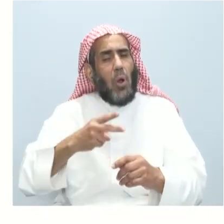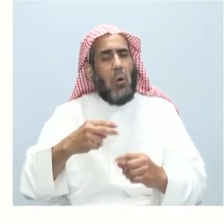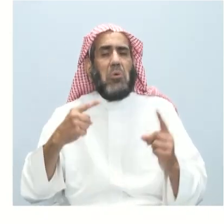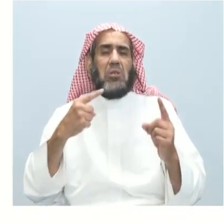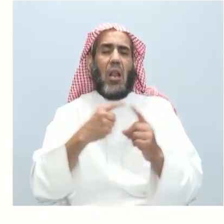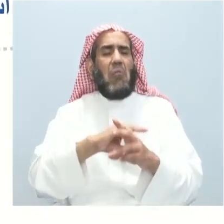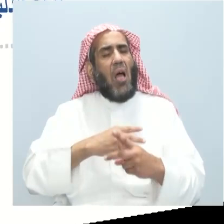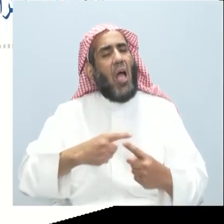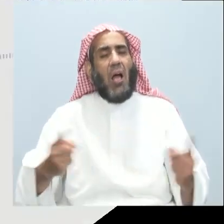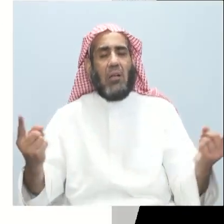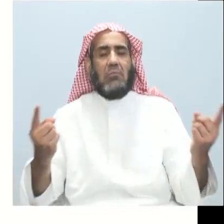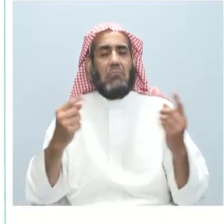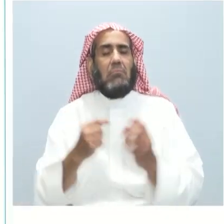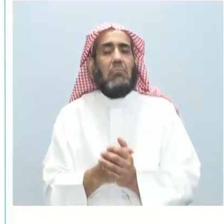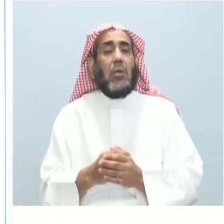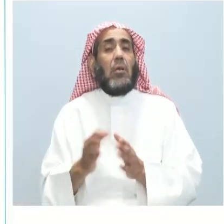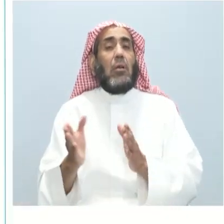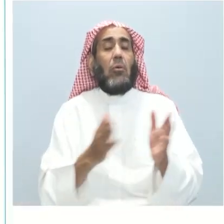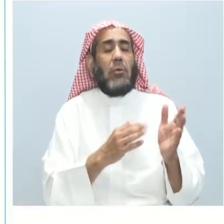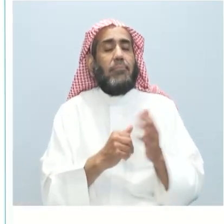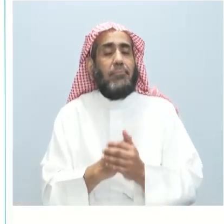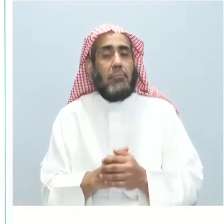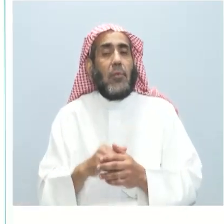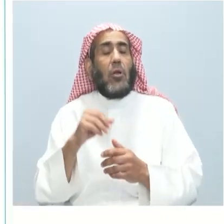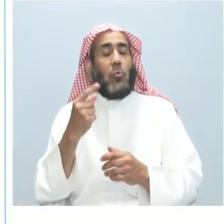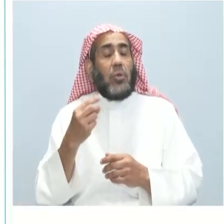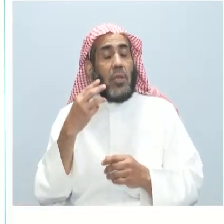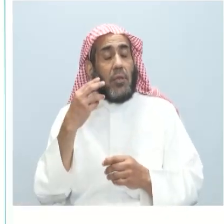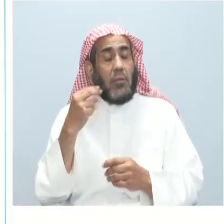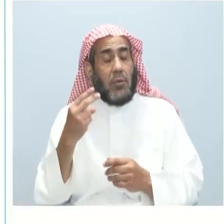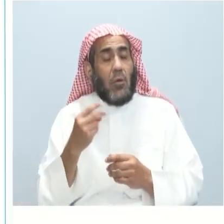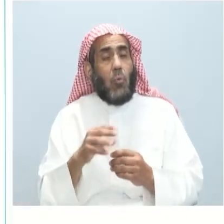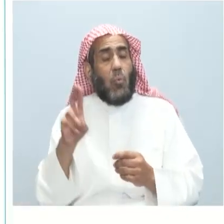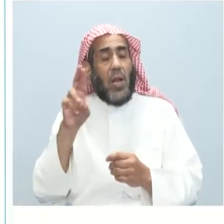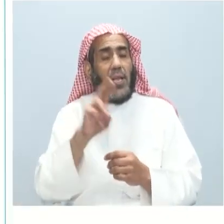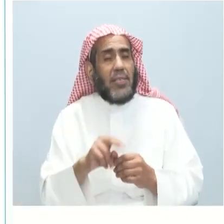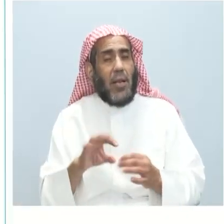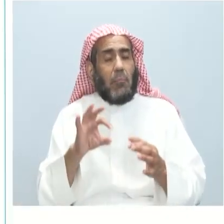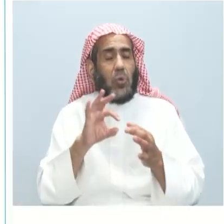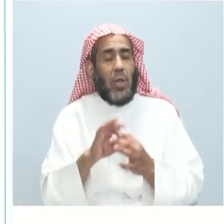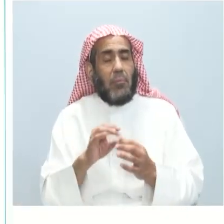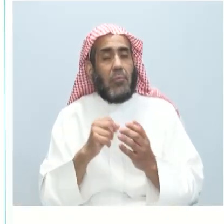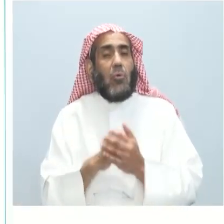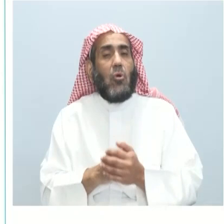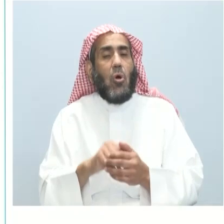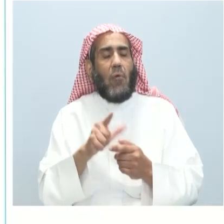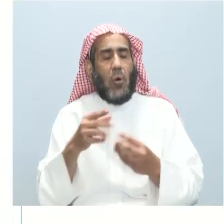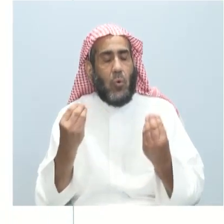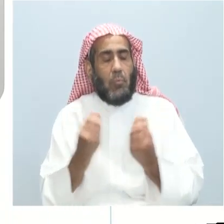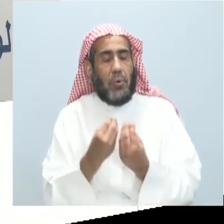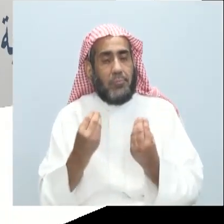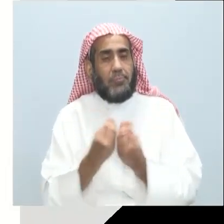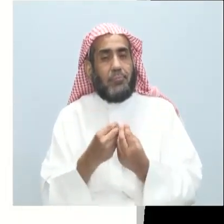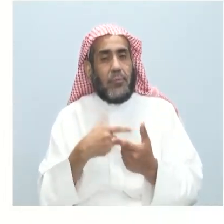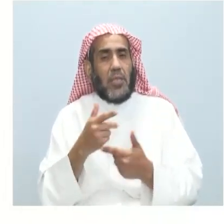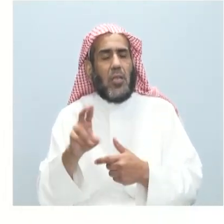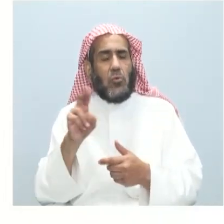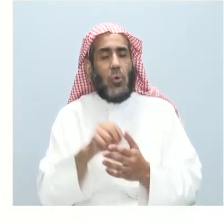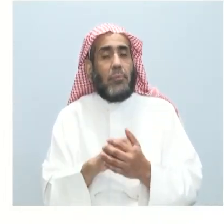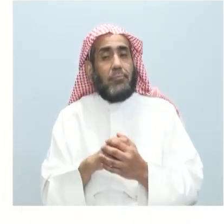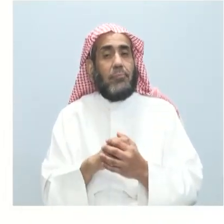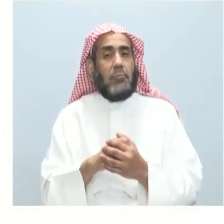اختلفوا هناتي الى الوحده الثانيه والاسئله المتعلقه بها فكونوا معي ناتي لهذا